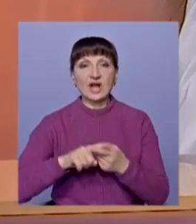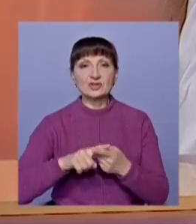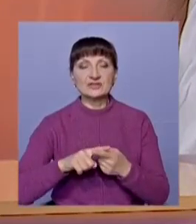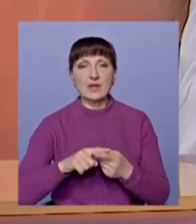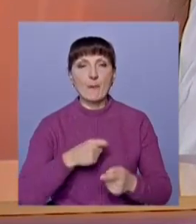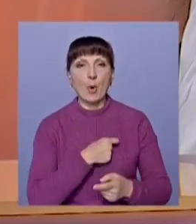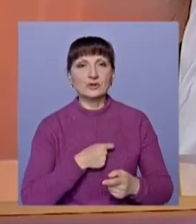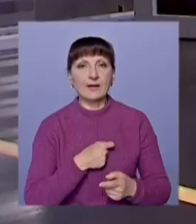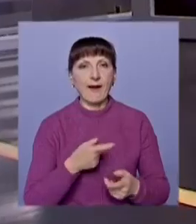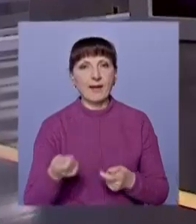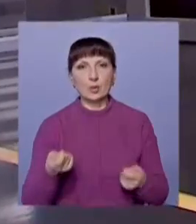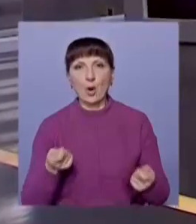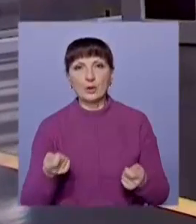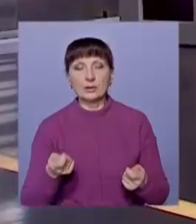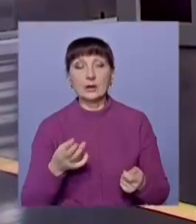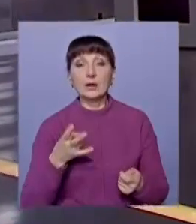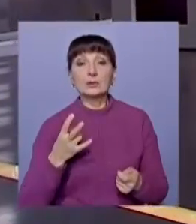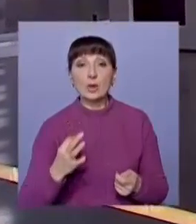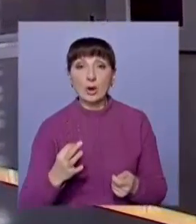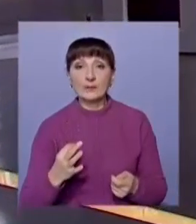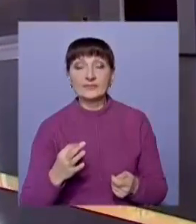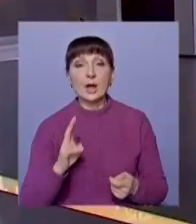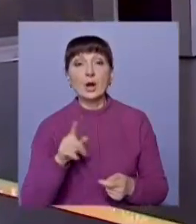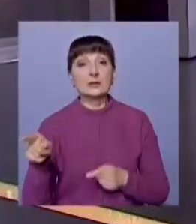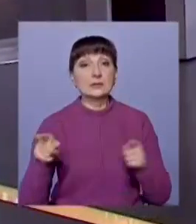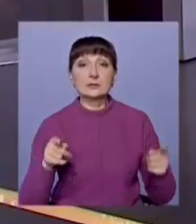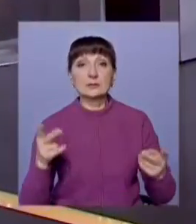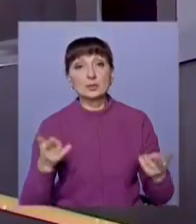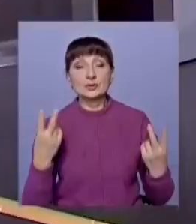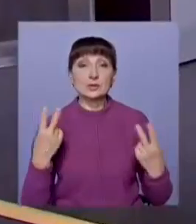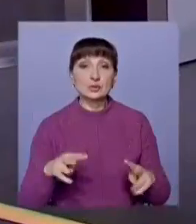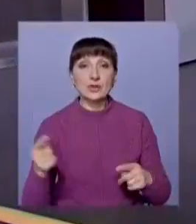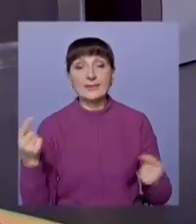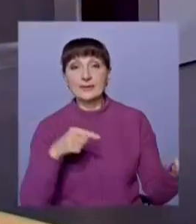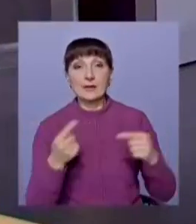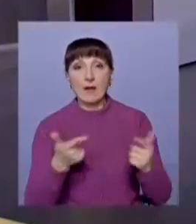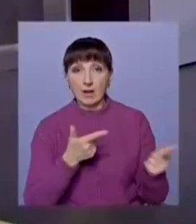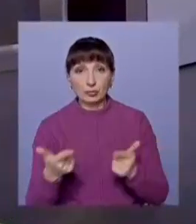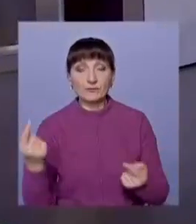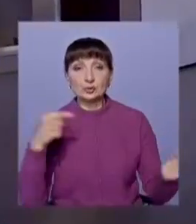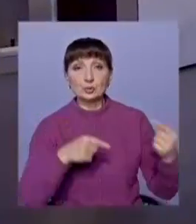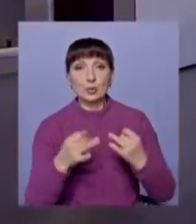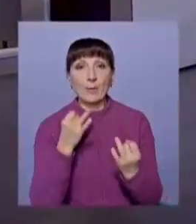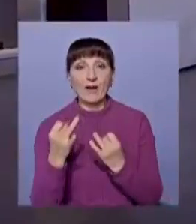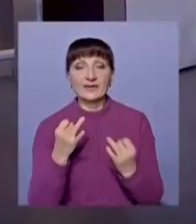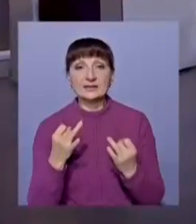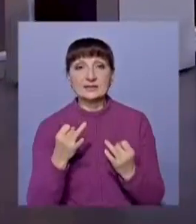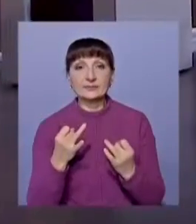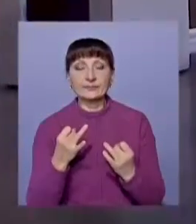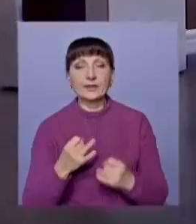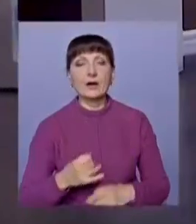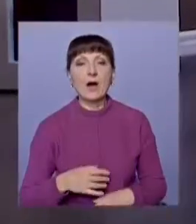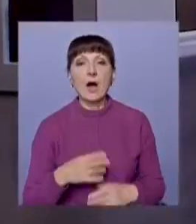модератора. Вот. Другое дело, насколько тем, кому это нужно, готовы друг друга услышать и пойти на этот самый диалог. А стоит